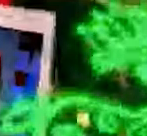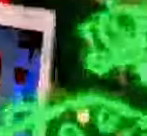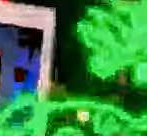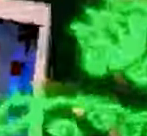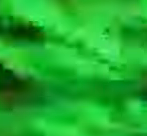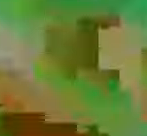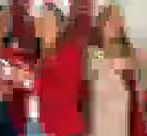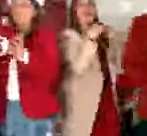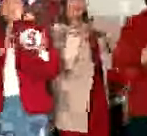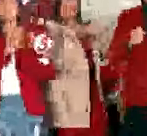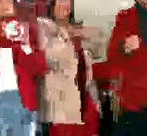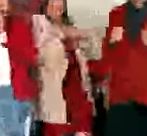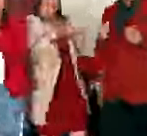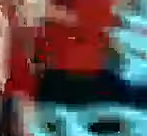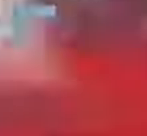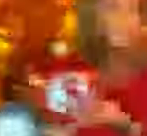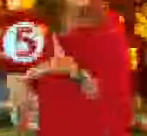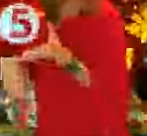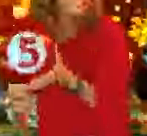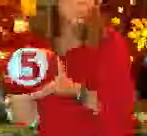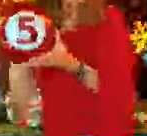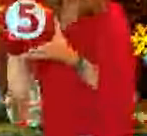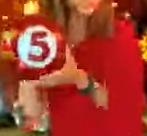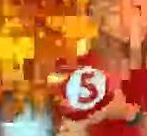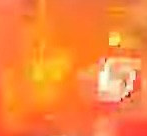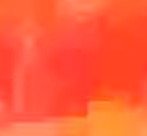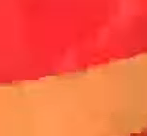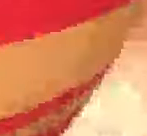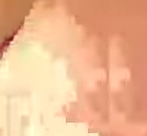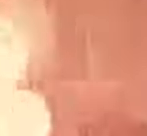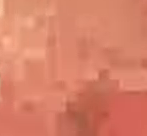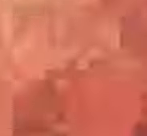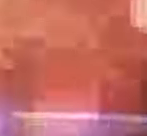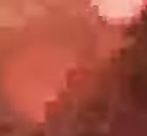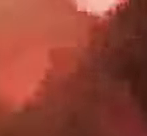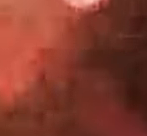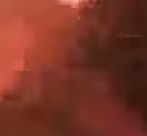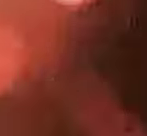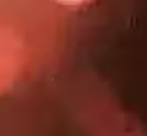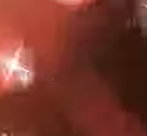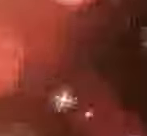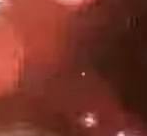na feel ang Paskong kapatid.